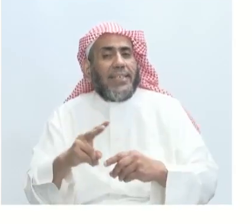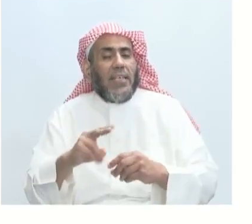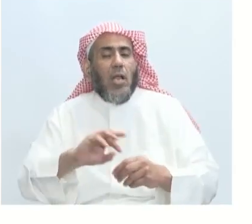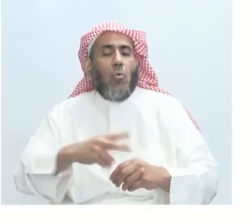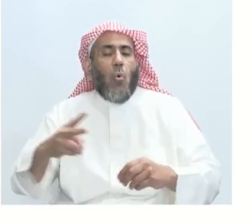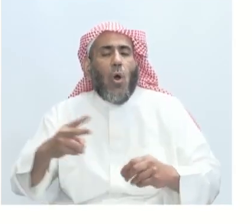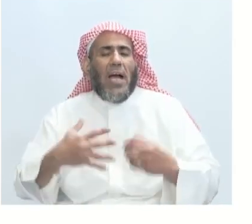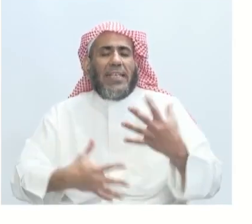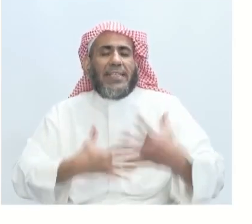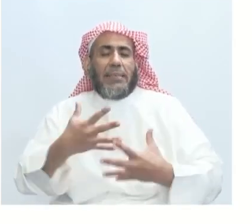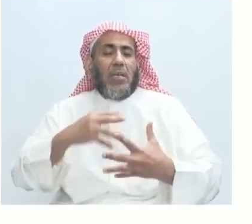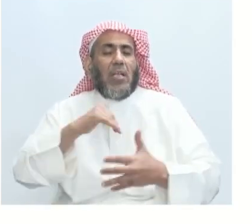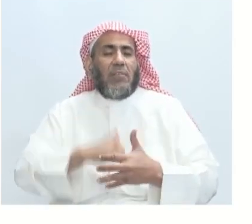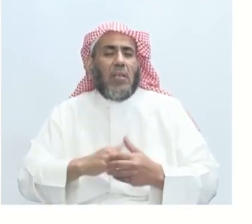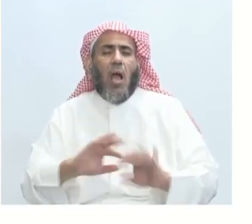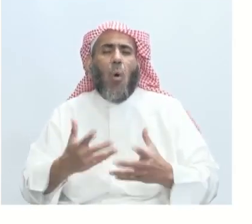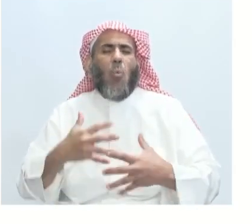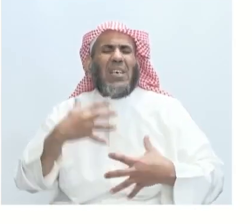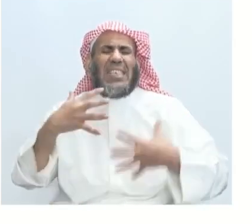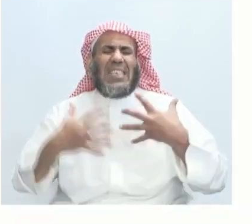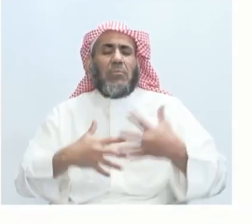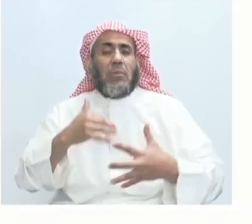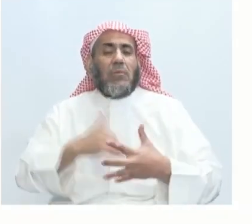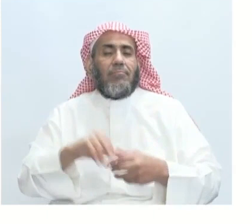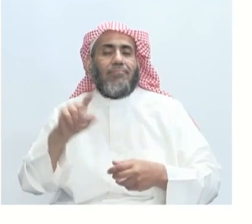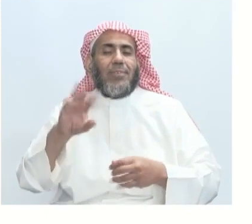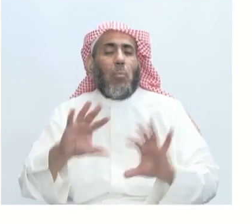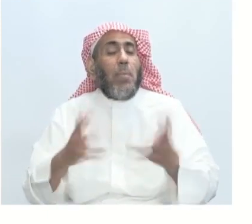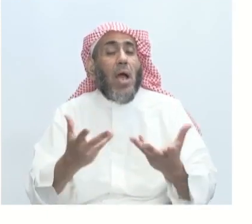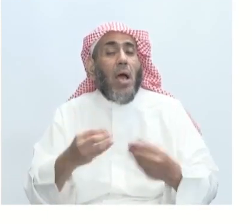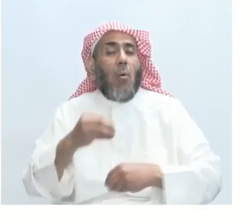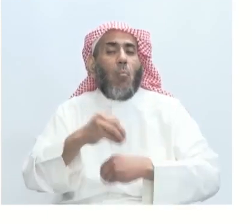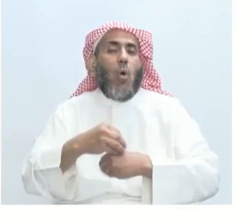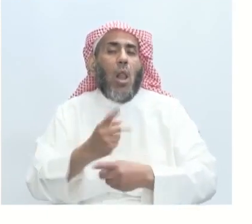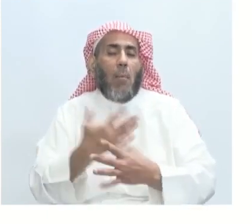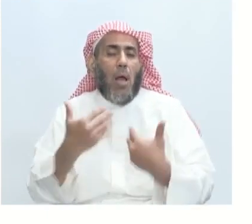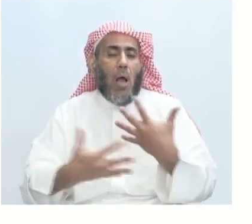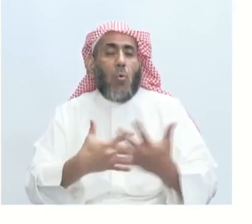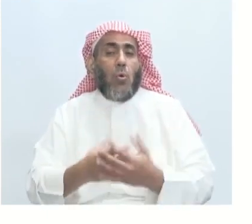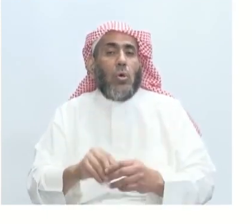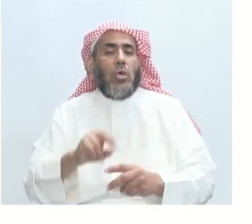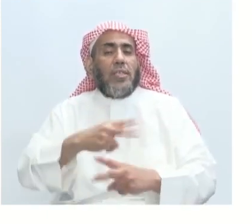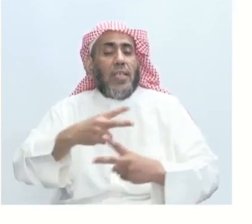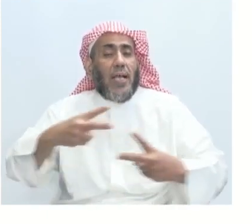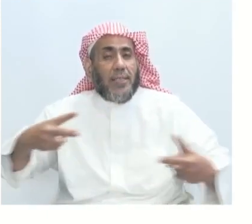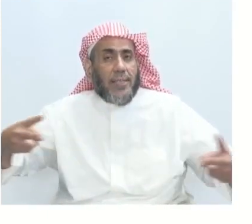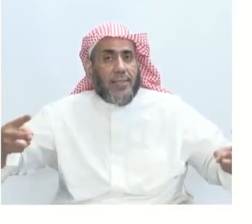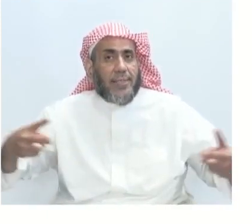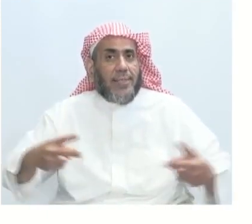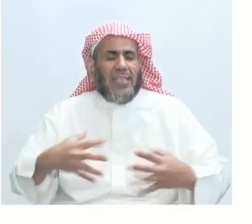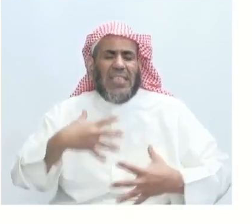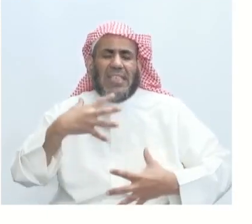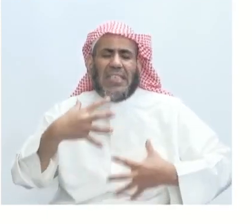انواع الاضطرابات او الامراض النفسيه احسنتم ابنائي وبناتي الطلاب تتعدد